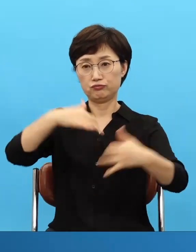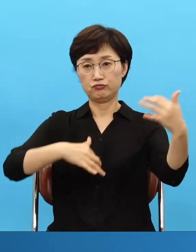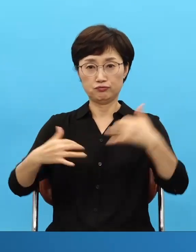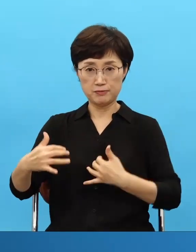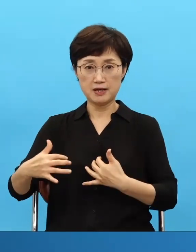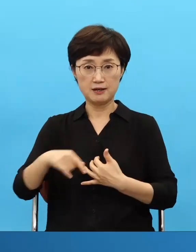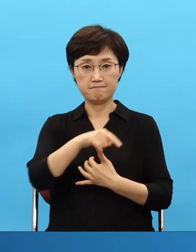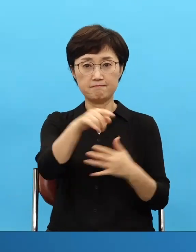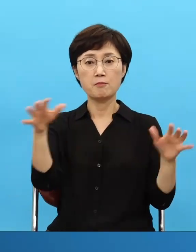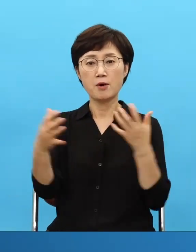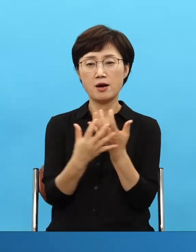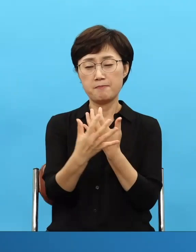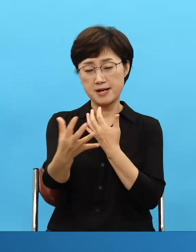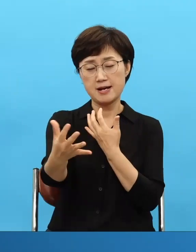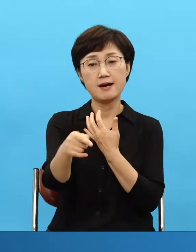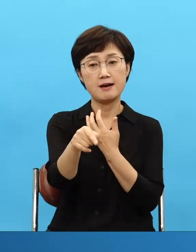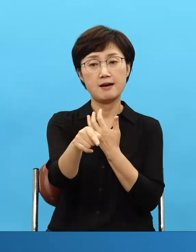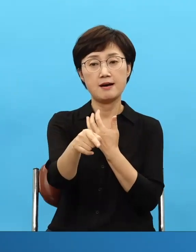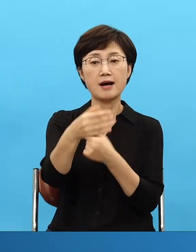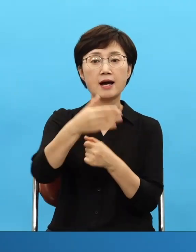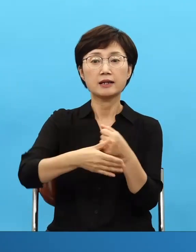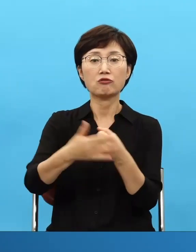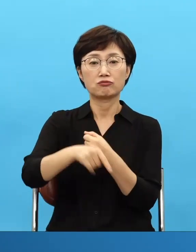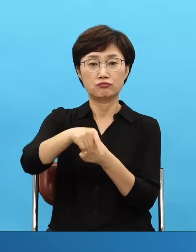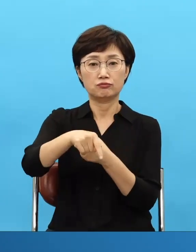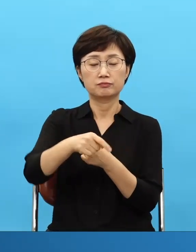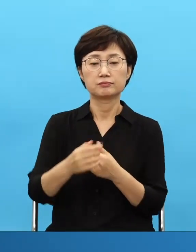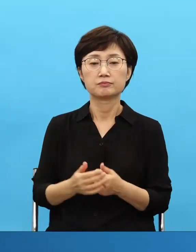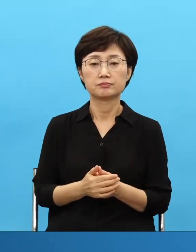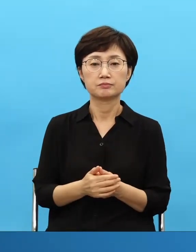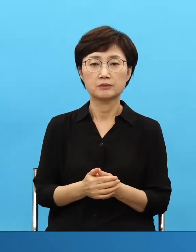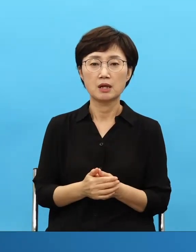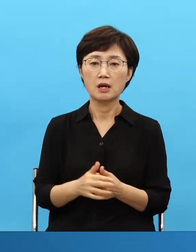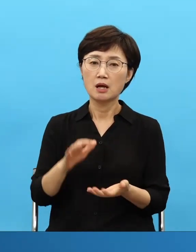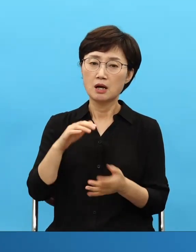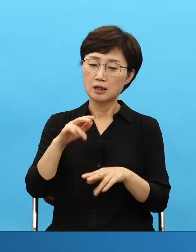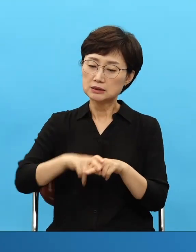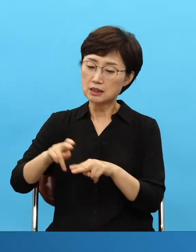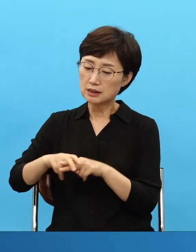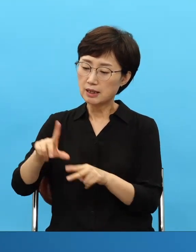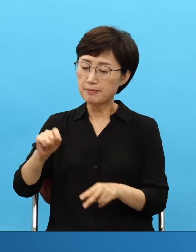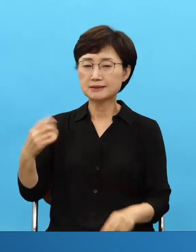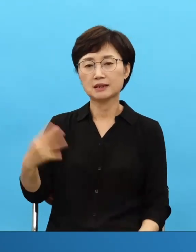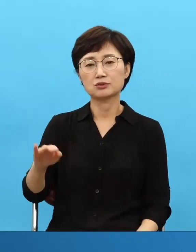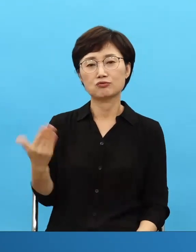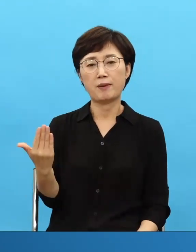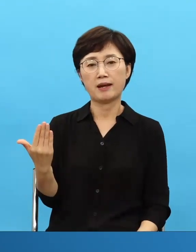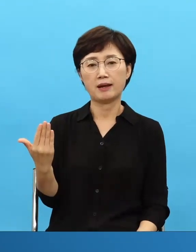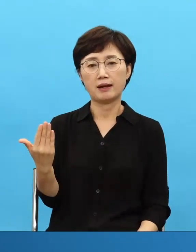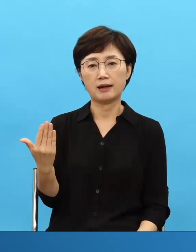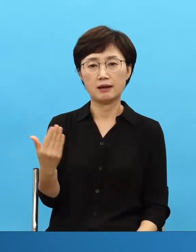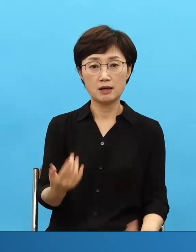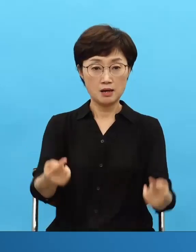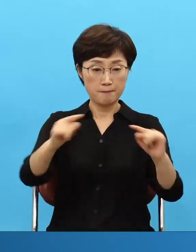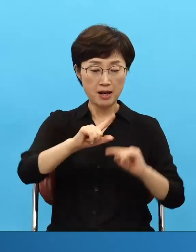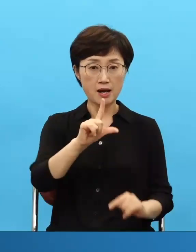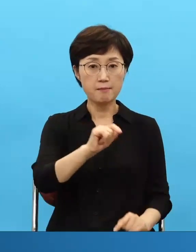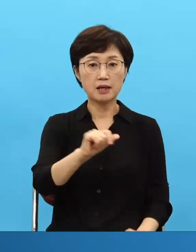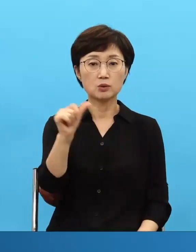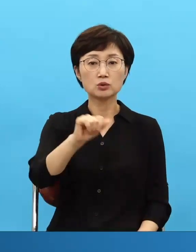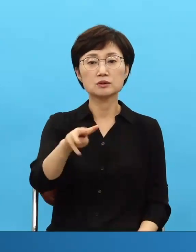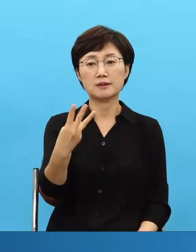나잇과 전도자의 고백에 참여하기 위해 대구로 모였습니다. 14,900석이 준비되었고 15,300여 명의